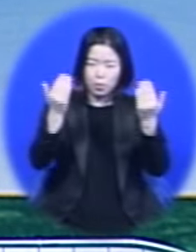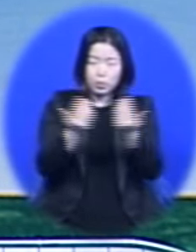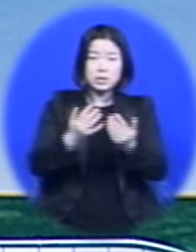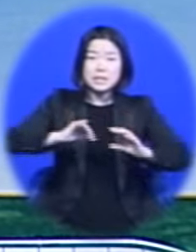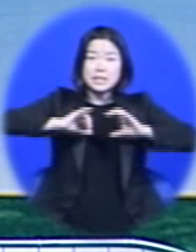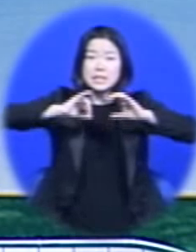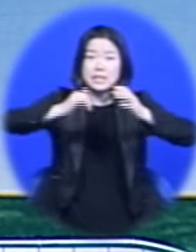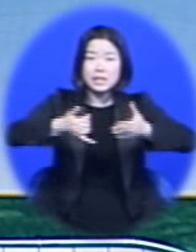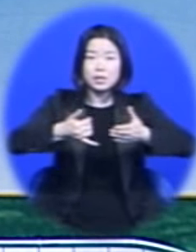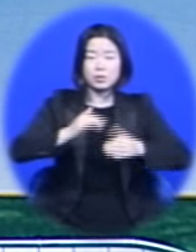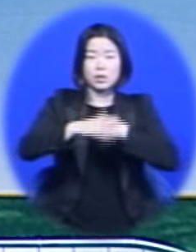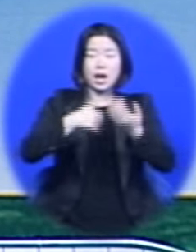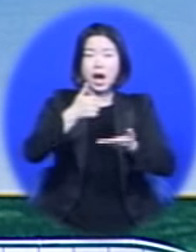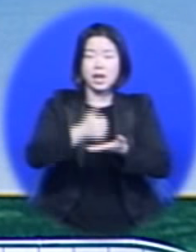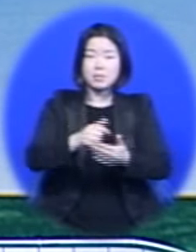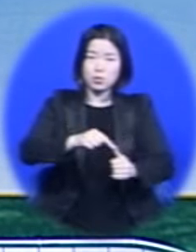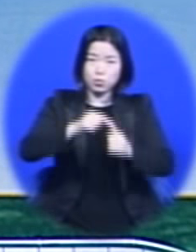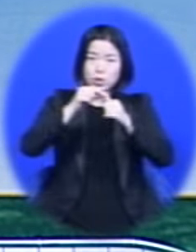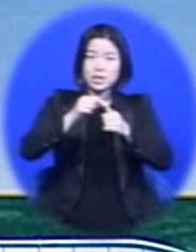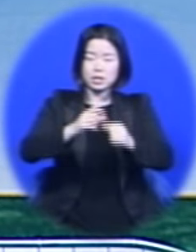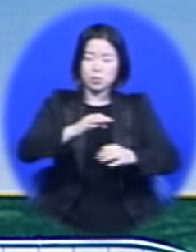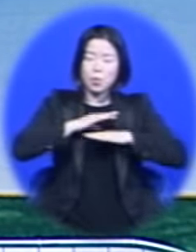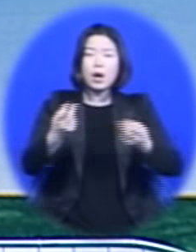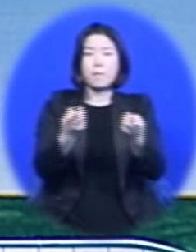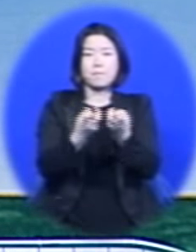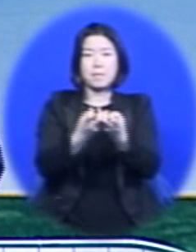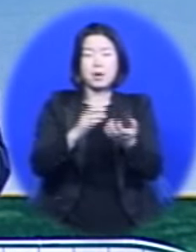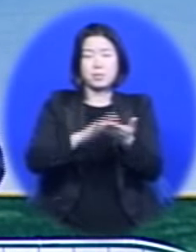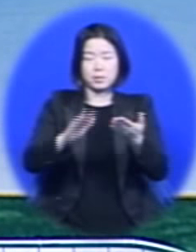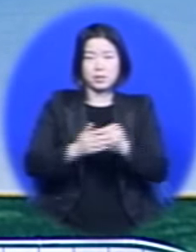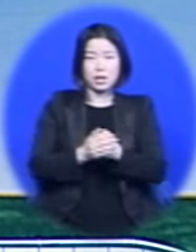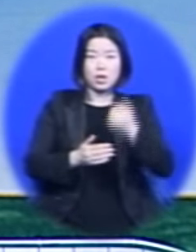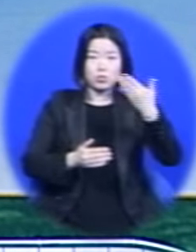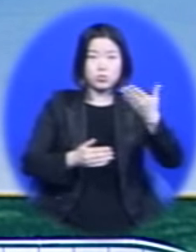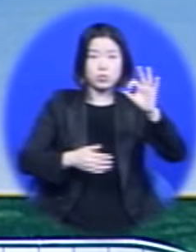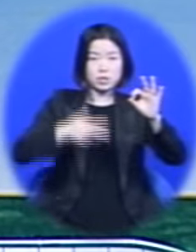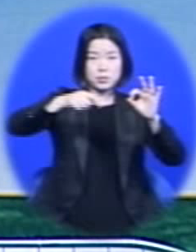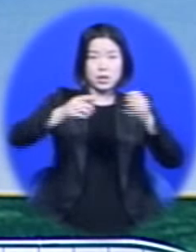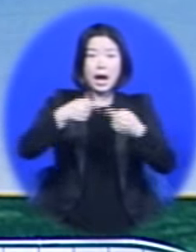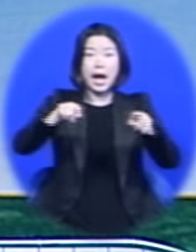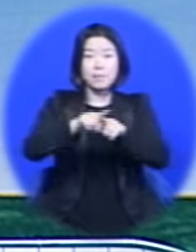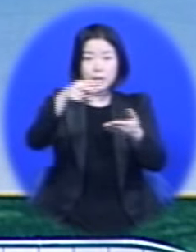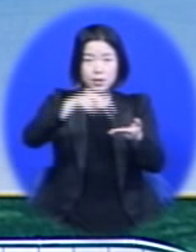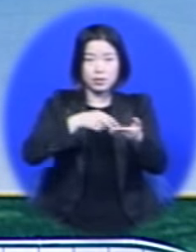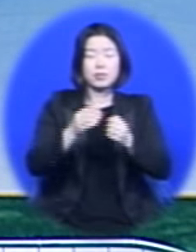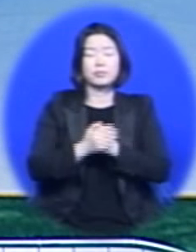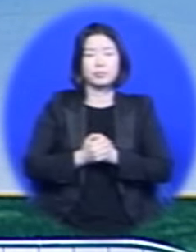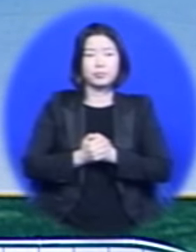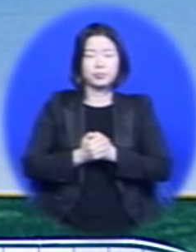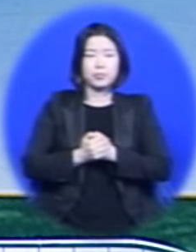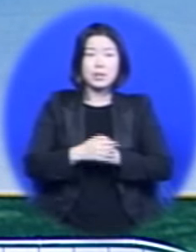인류들을 하나님께서 구원하신 놀라운 방법입니다. 9절, 10절 말씀을 우리 같이 한번 읽어보고 싶습니다. 같이